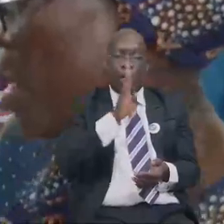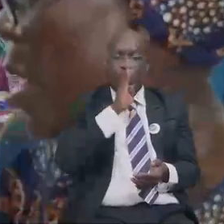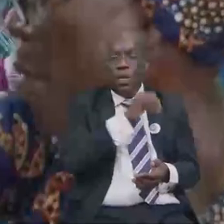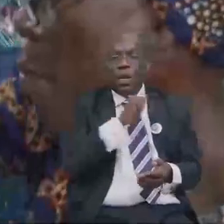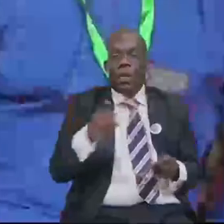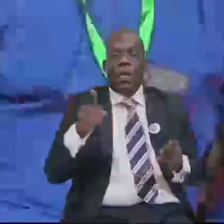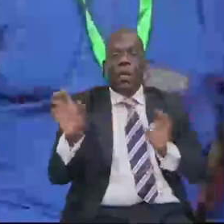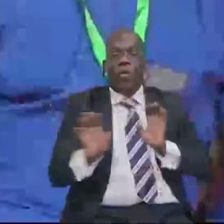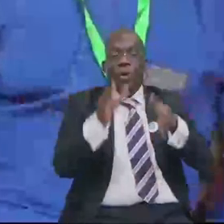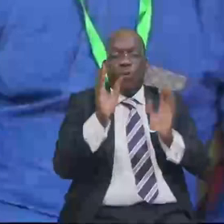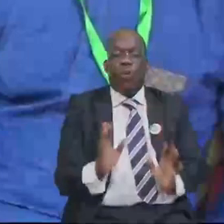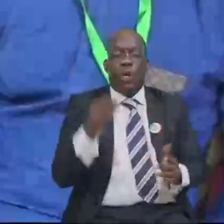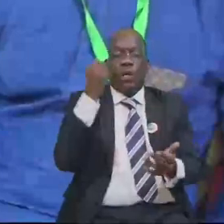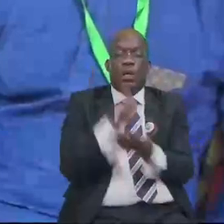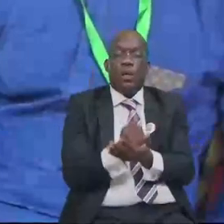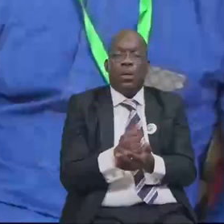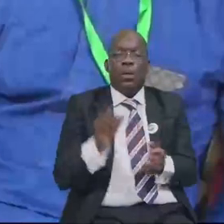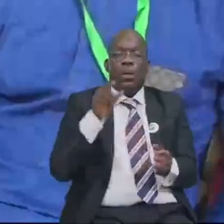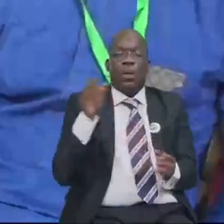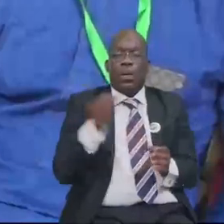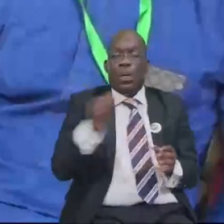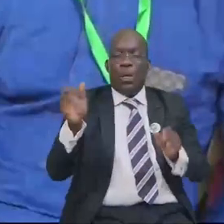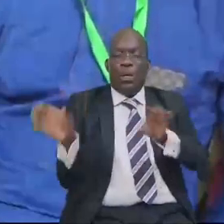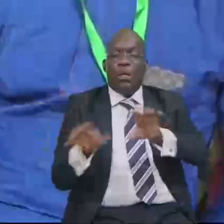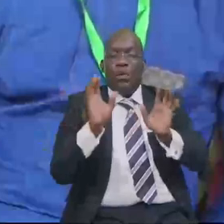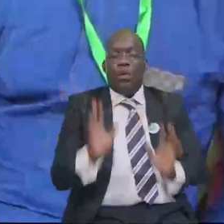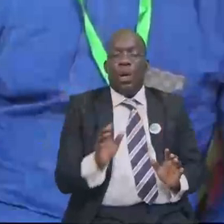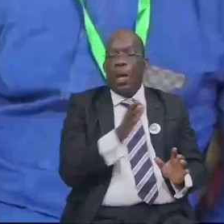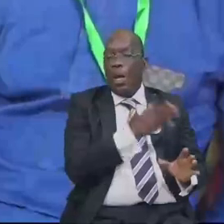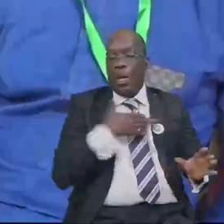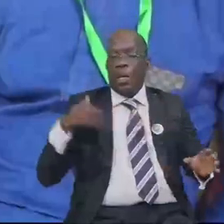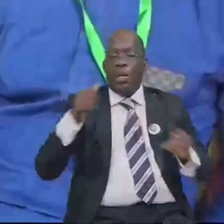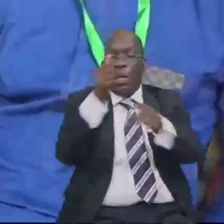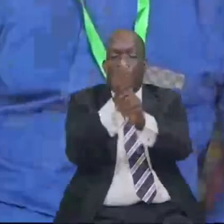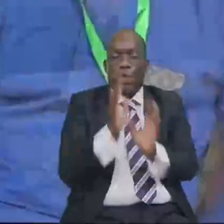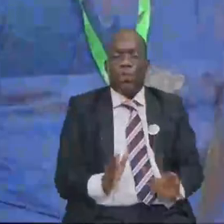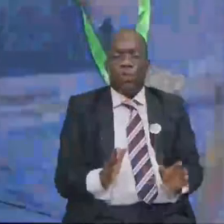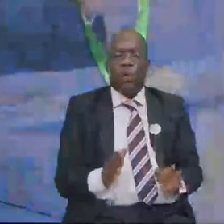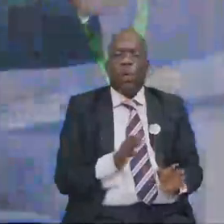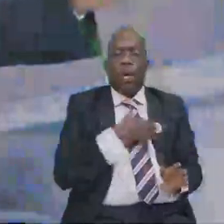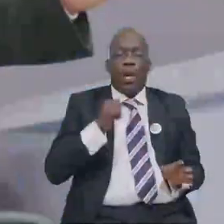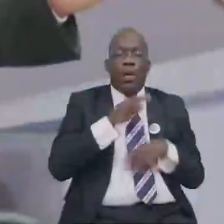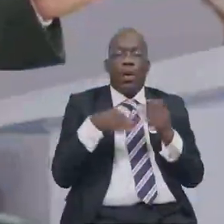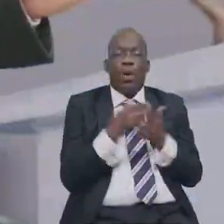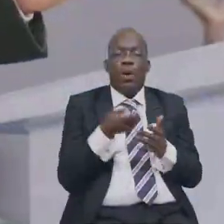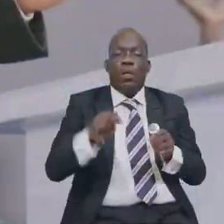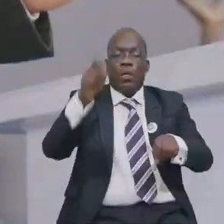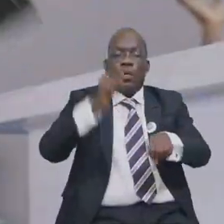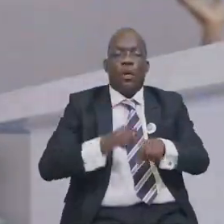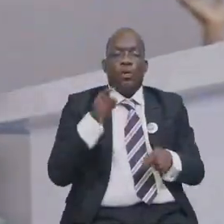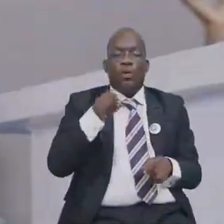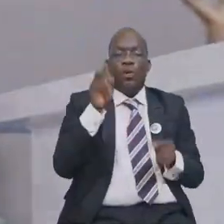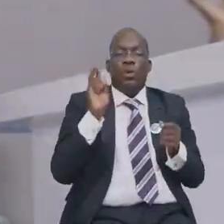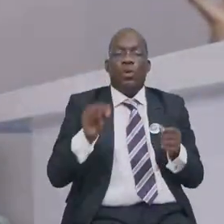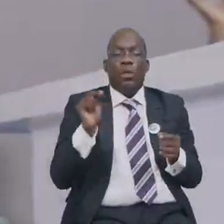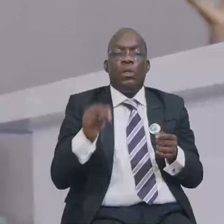vas accomplir ces choses. Et tu seras réalisateur. Et tout le temps dont tu as besoin pour